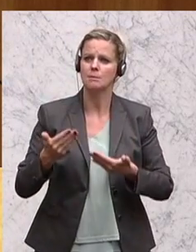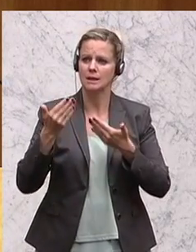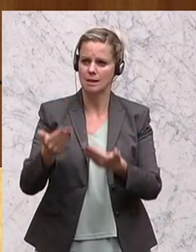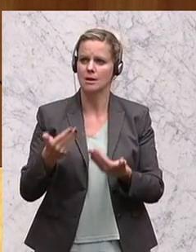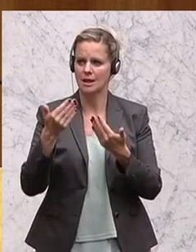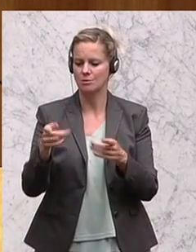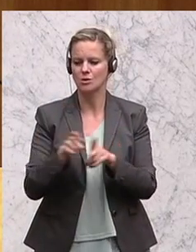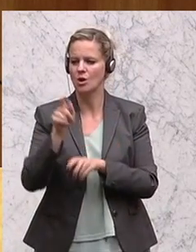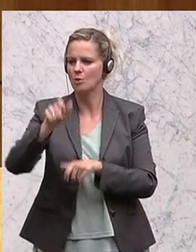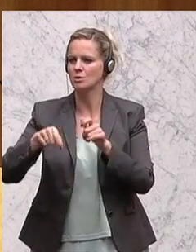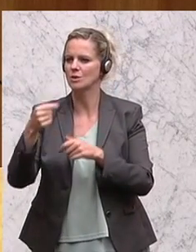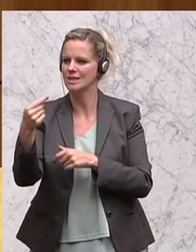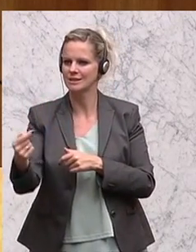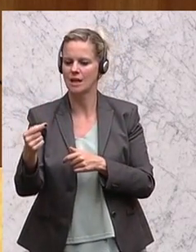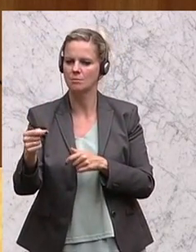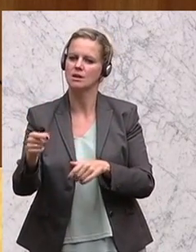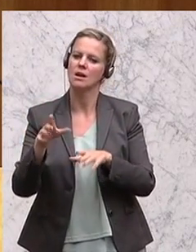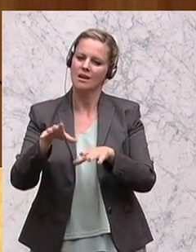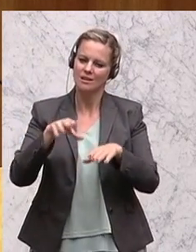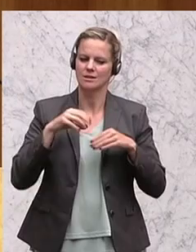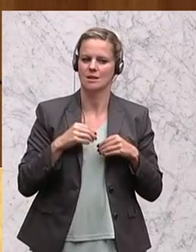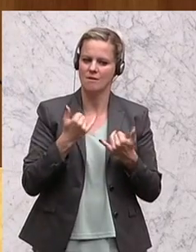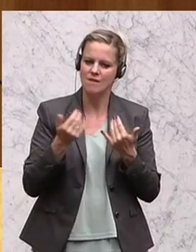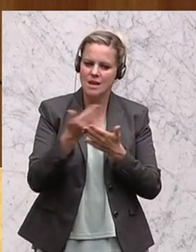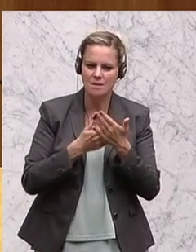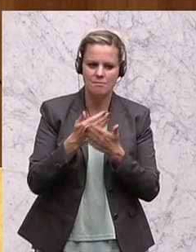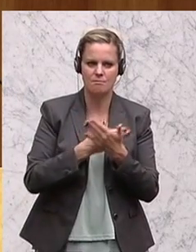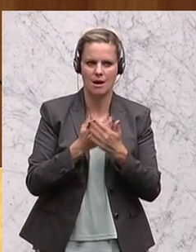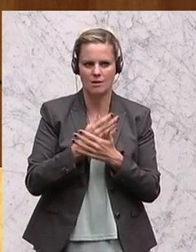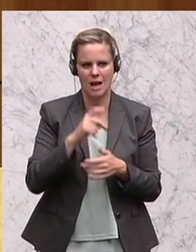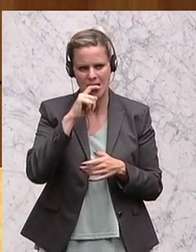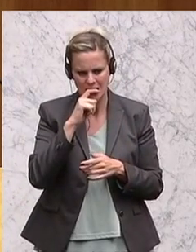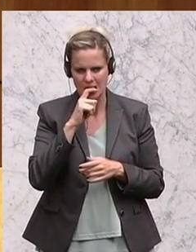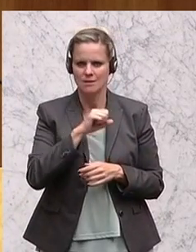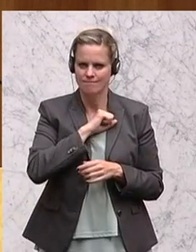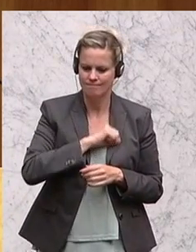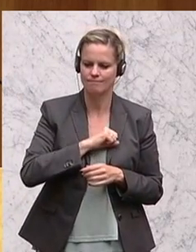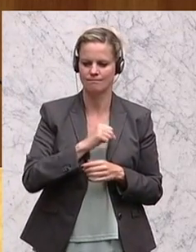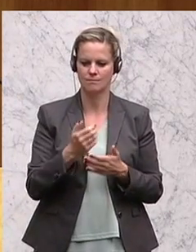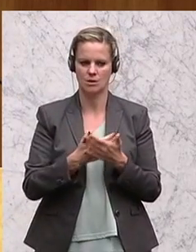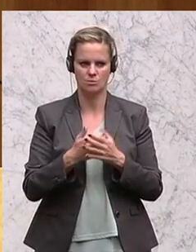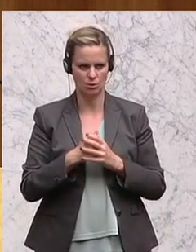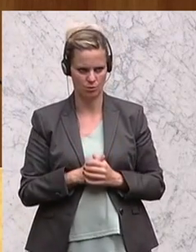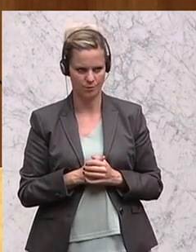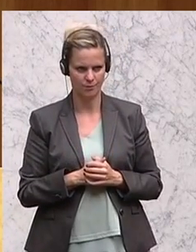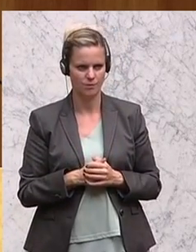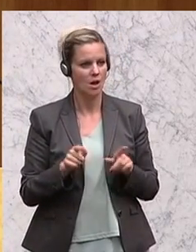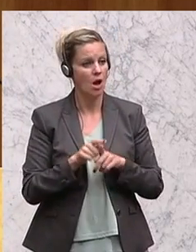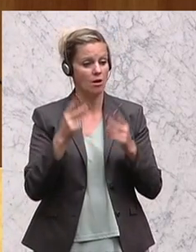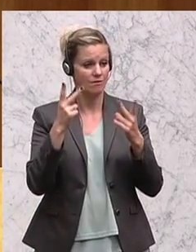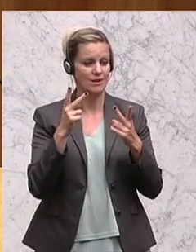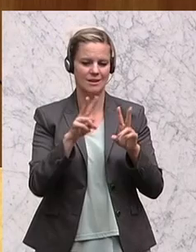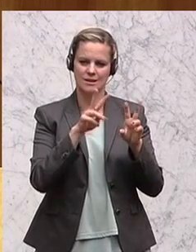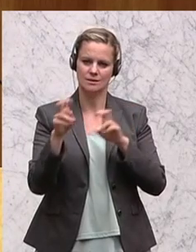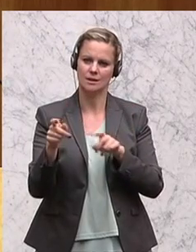Bildung entsprechend zu bekommen. Wir müssen die Voraussetzungen dafür schaffen, das ist überhaupt keine Frage. Ein zentraler Punkt in diesem